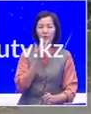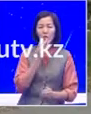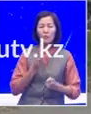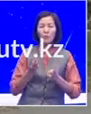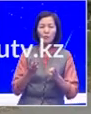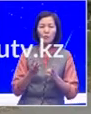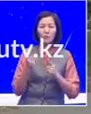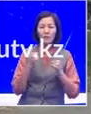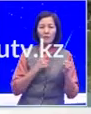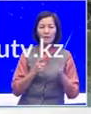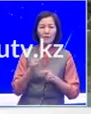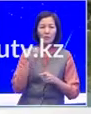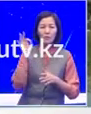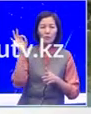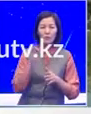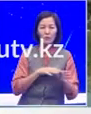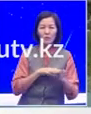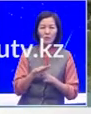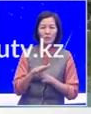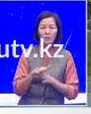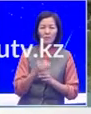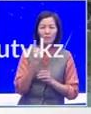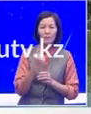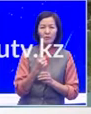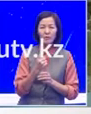дайындығымыз 100% орындалып, бірінші